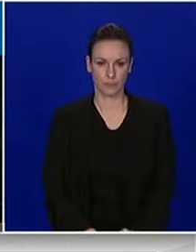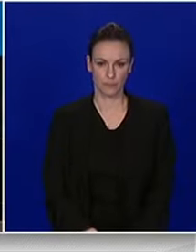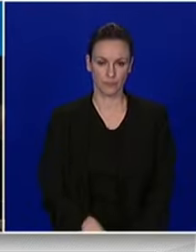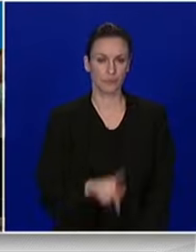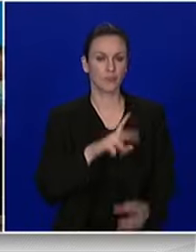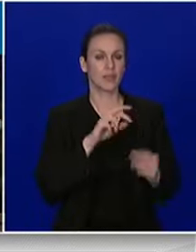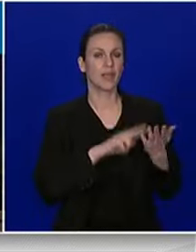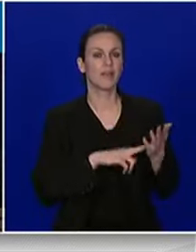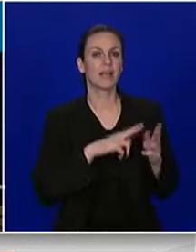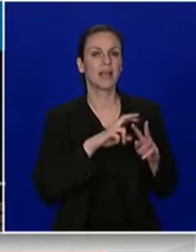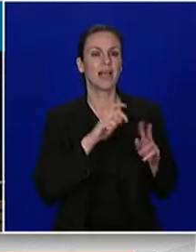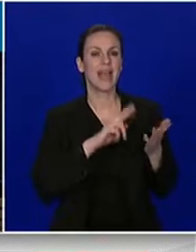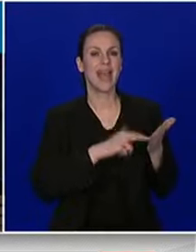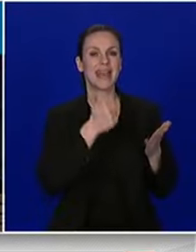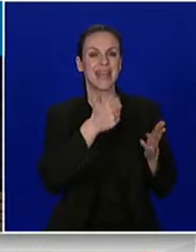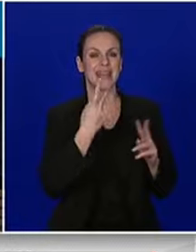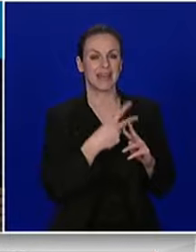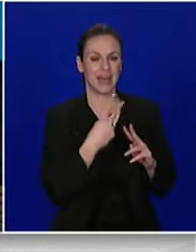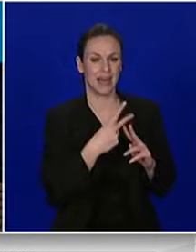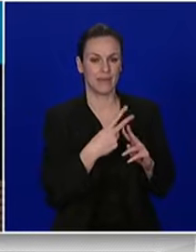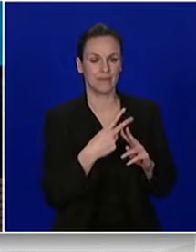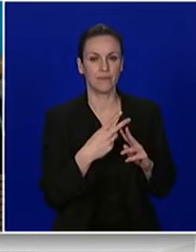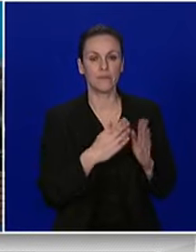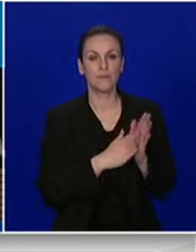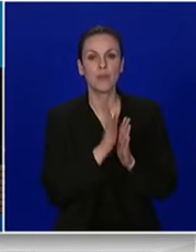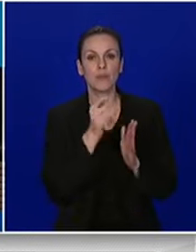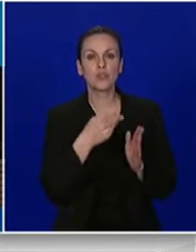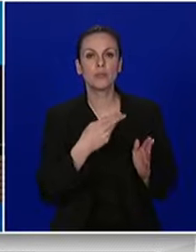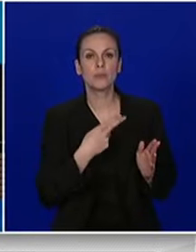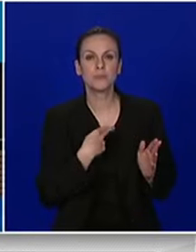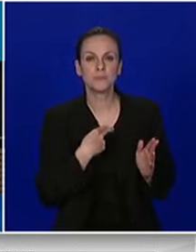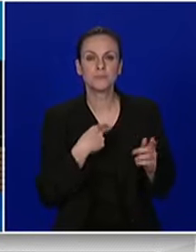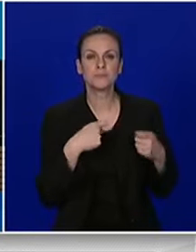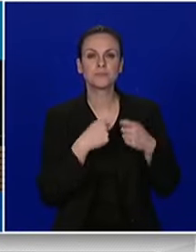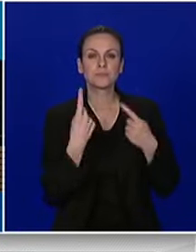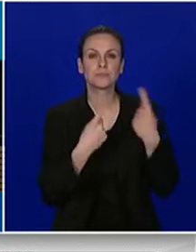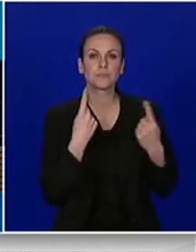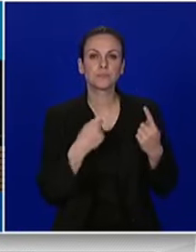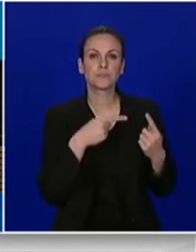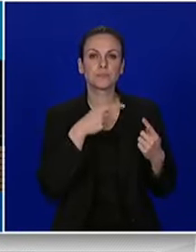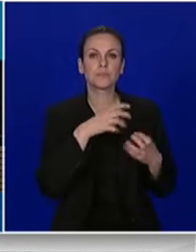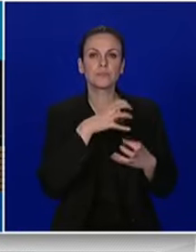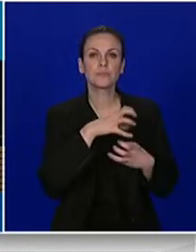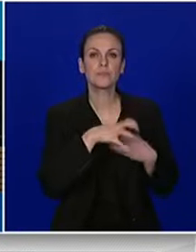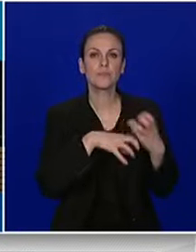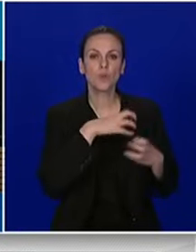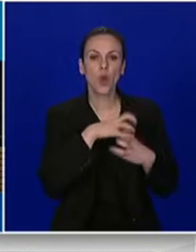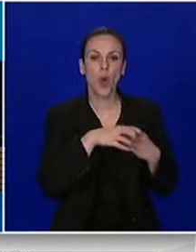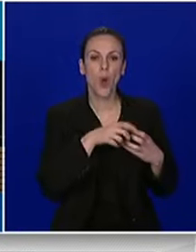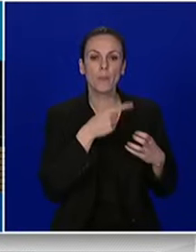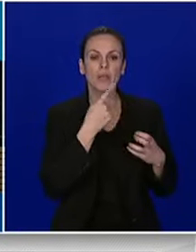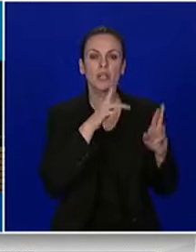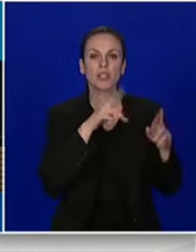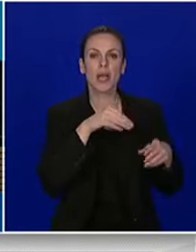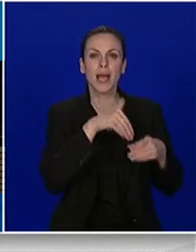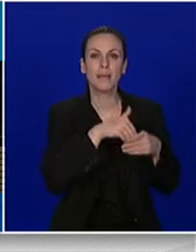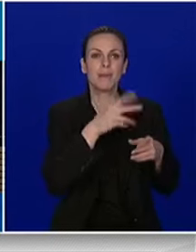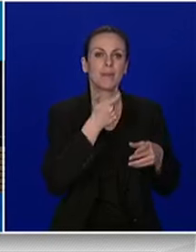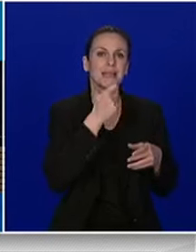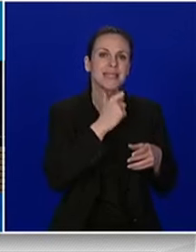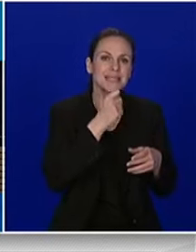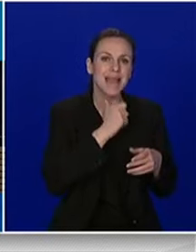Ivan Hrstičan, Jedan televizija. Možda nam reći kakva je situacija sa obiteljima u kojima ima starijih